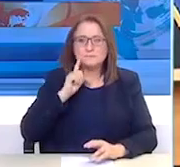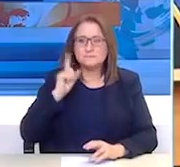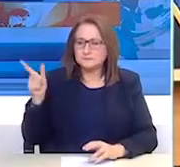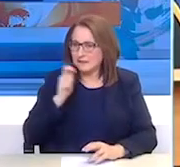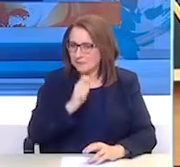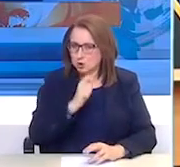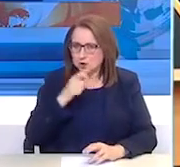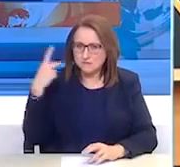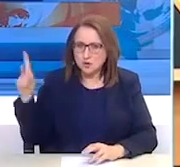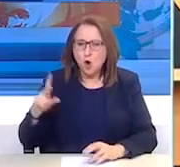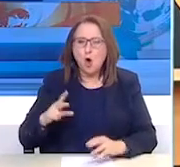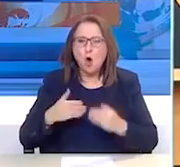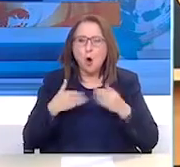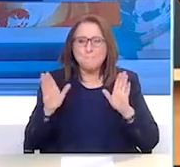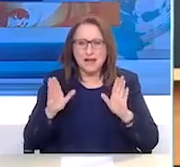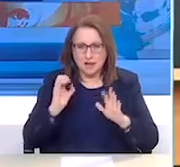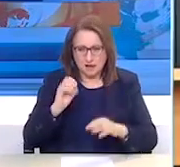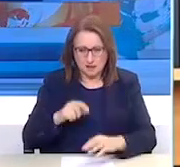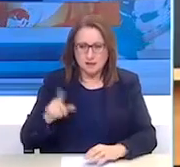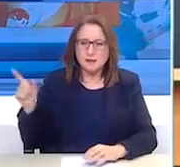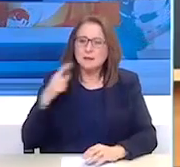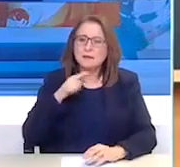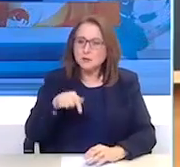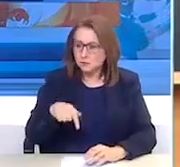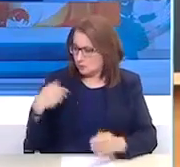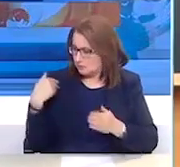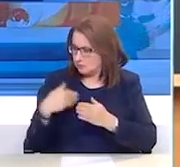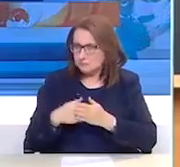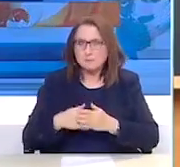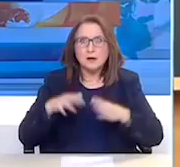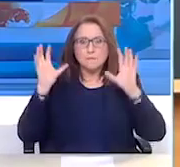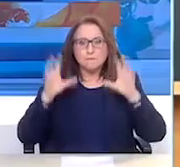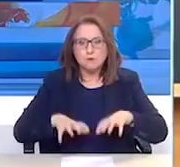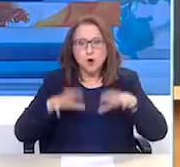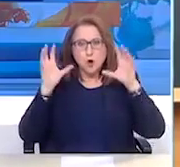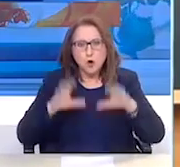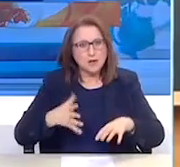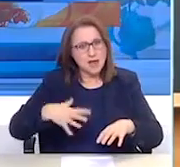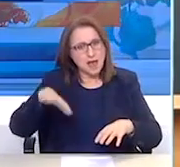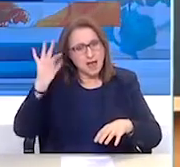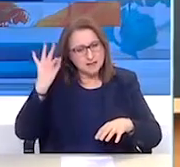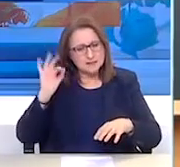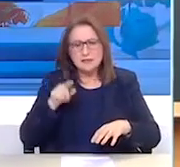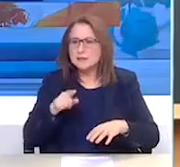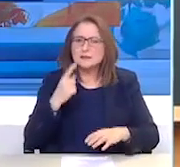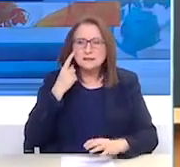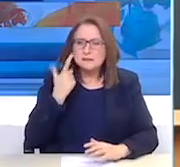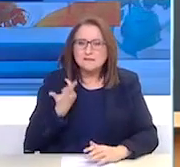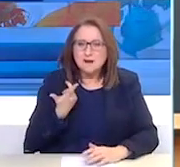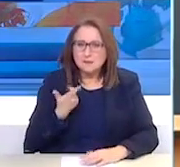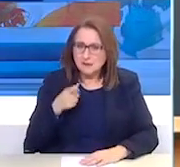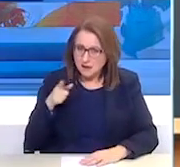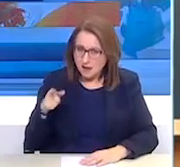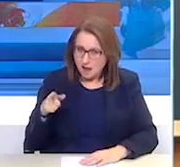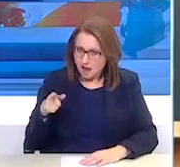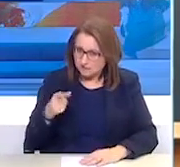τις τελευταίες ημέρες έχει πέσει η θερμοκρασία και έχει χαλάσει ο καιρός στη χώρα μας. Με τα δεδομένα που έχετε μέχρι στιγμής, πόσο πιθανό είναι να επηρεάσει